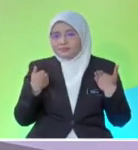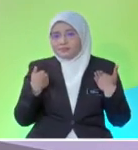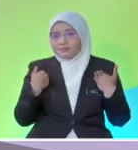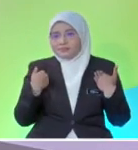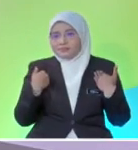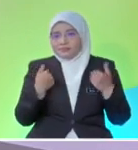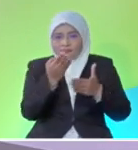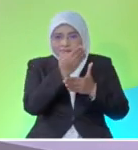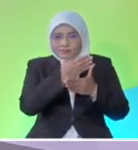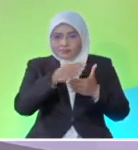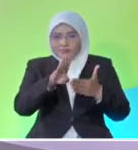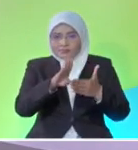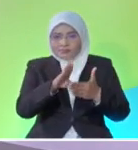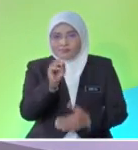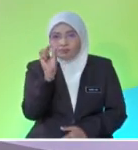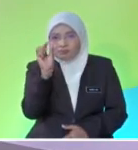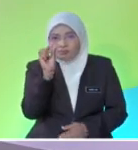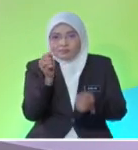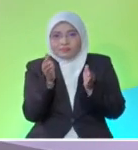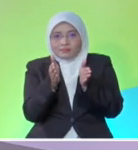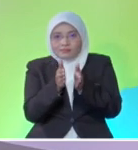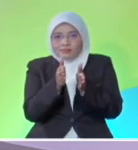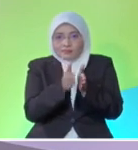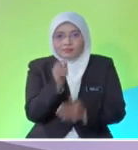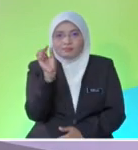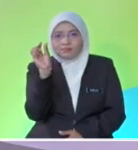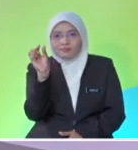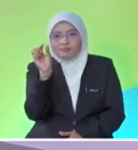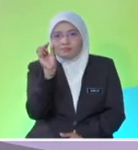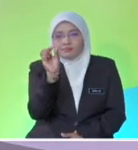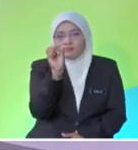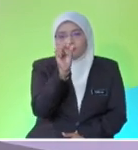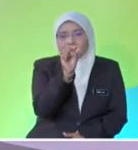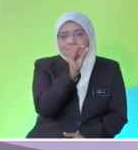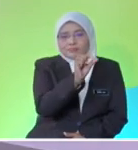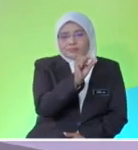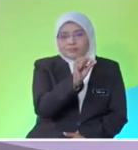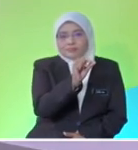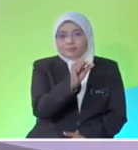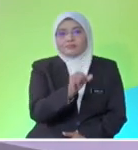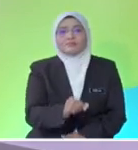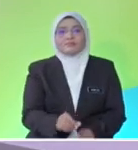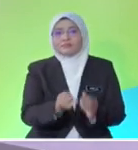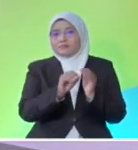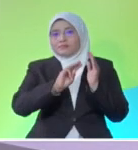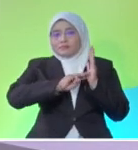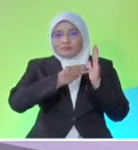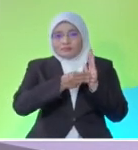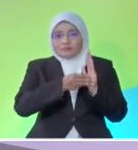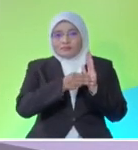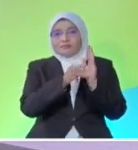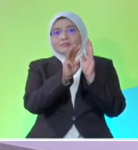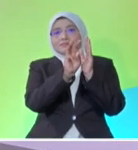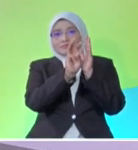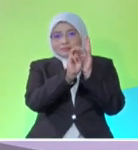yang kecil-kecil ni. Bahagian senggat yang kecil-kecil ini ialah minitnya. Baik. Di mana apabila